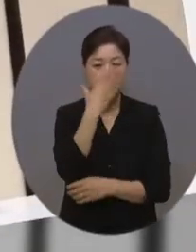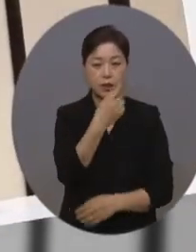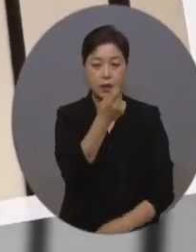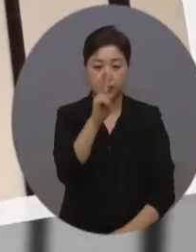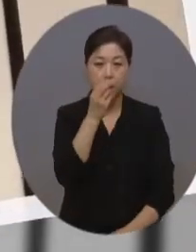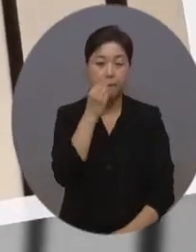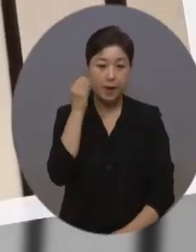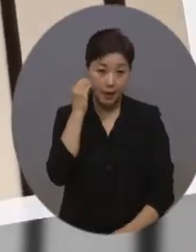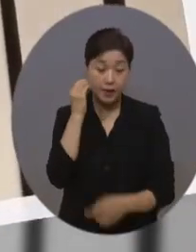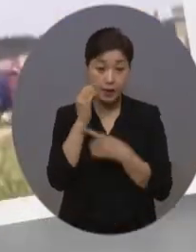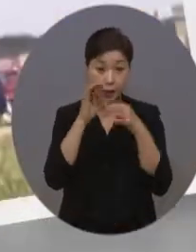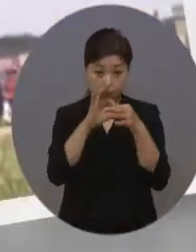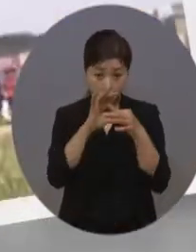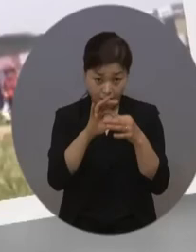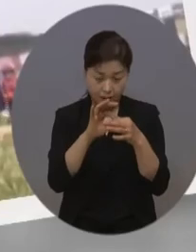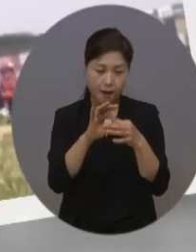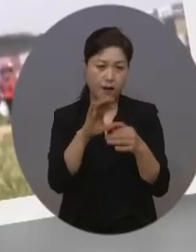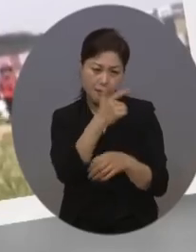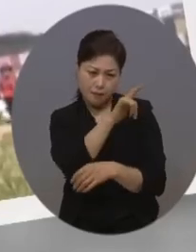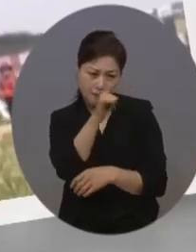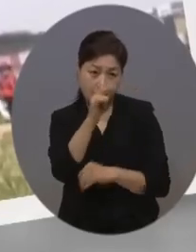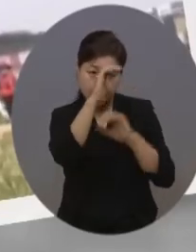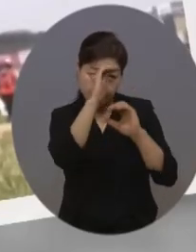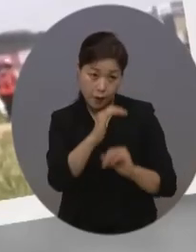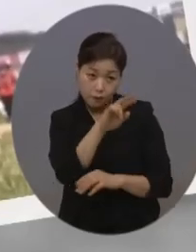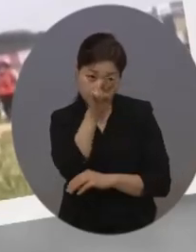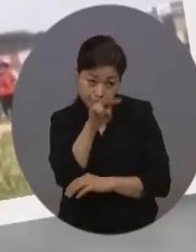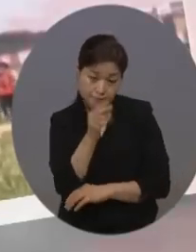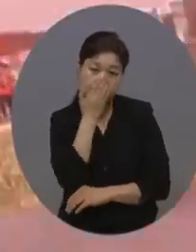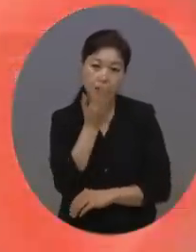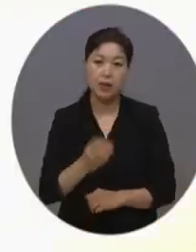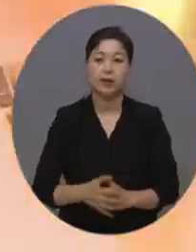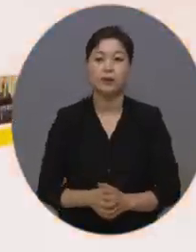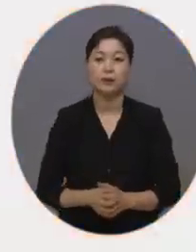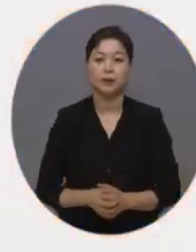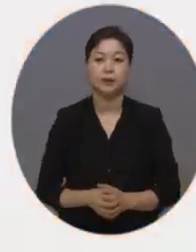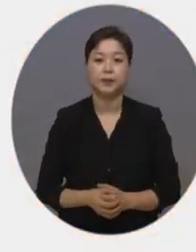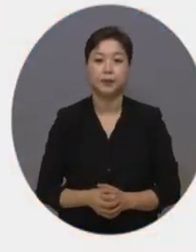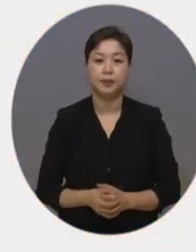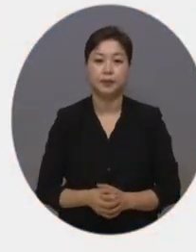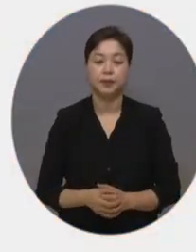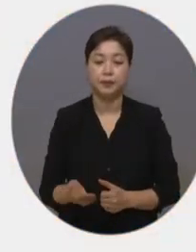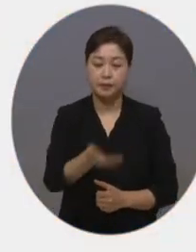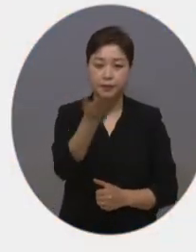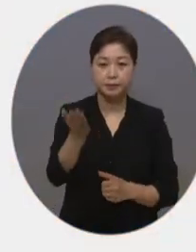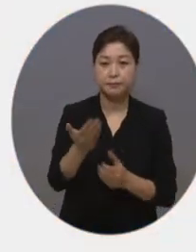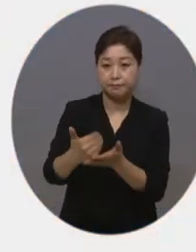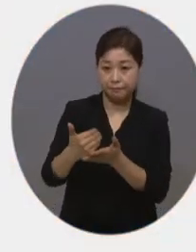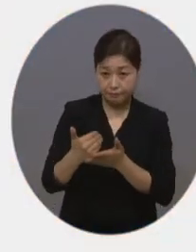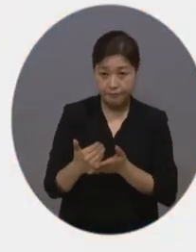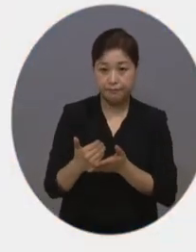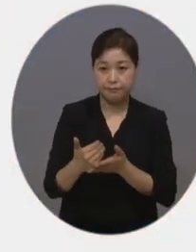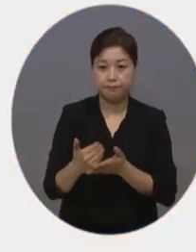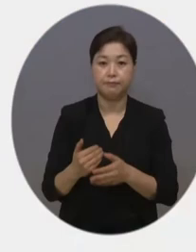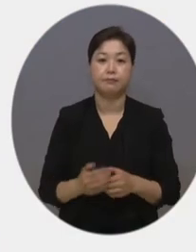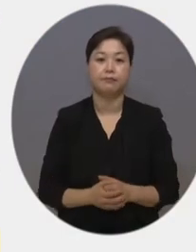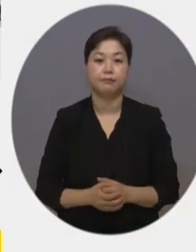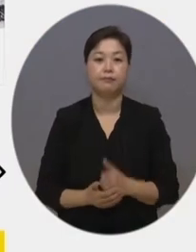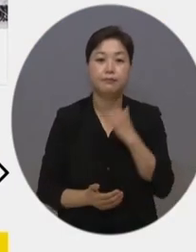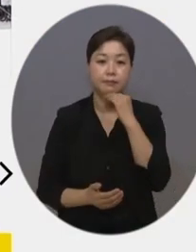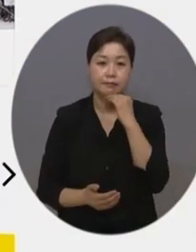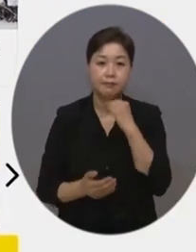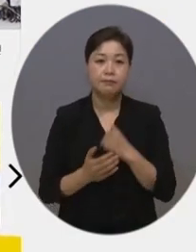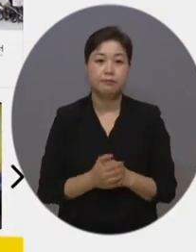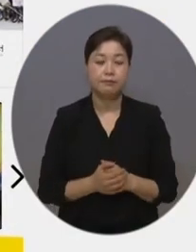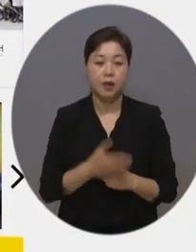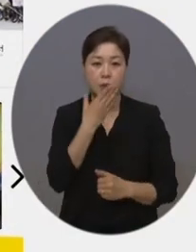웰페어뉴스 홈페이지를 통해 보다 다양한 소식을 접할 수 있습니다. 시청자 여러분의 제보를 기다립니다. 웰페어뉴스